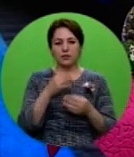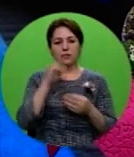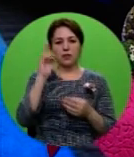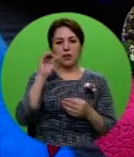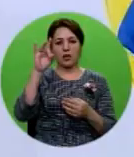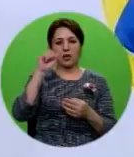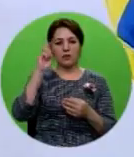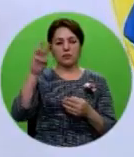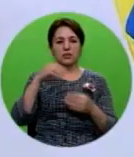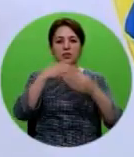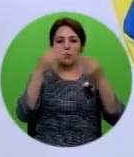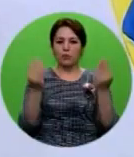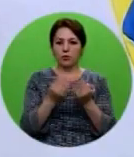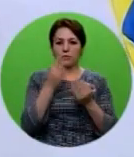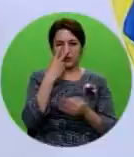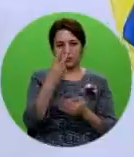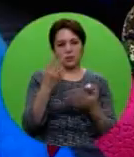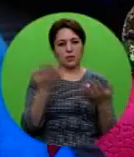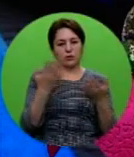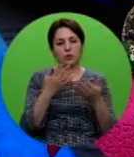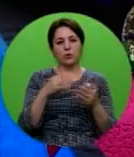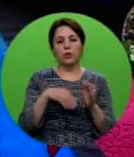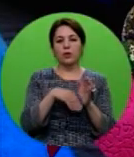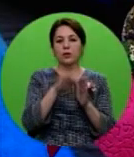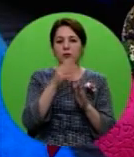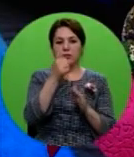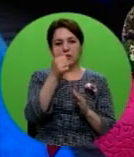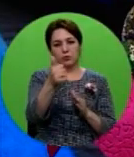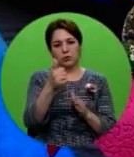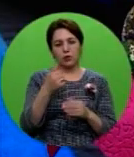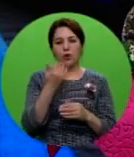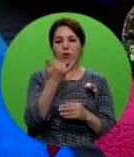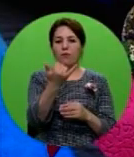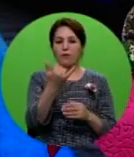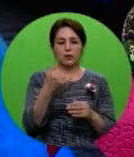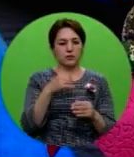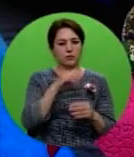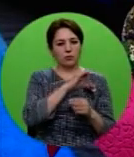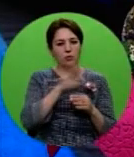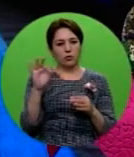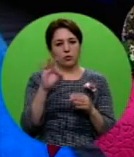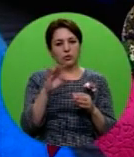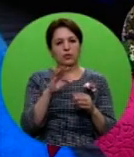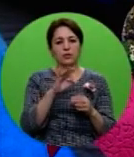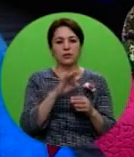керамическое блюдо. Посмотрите, какое оно получилось замечательно. Я думаю, у вас тоже получилось очень красиво.